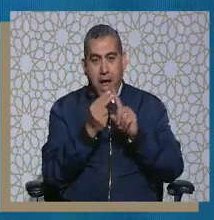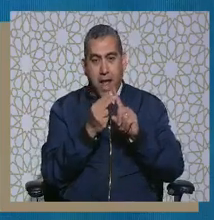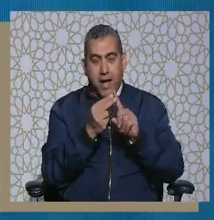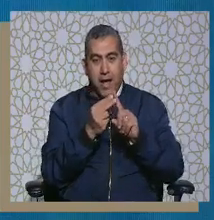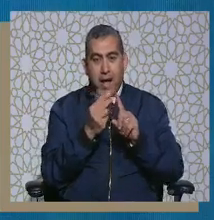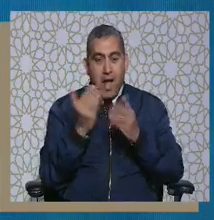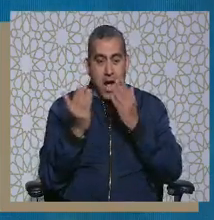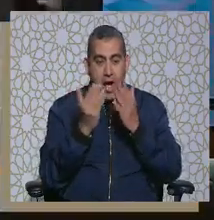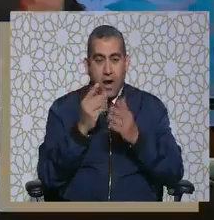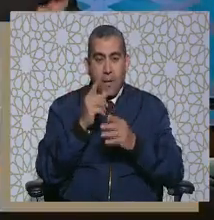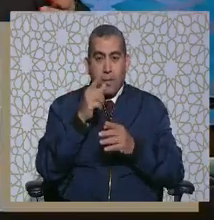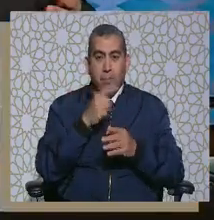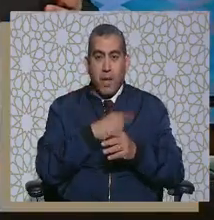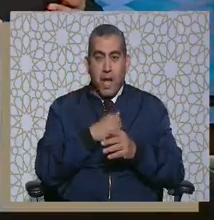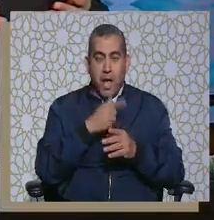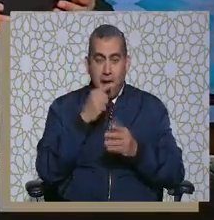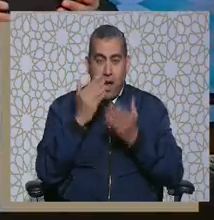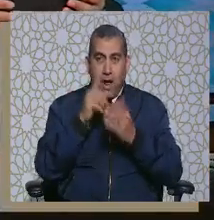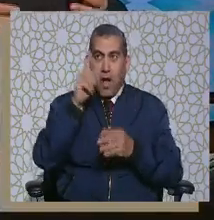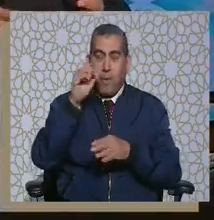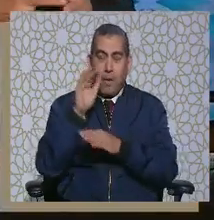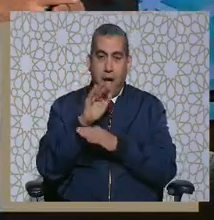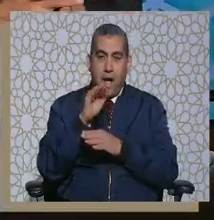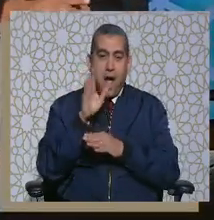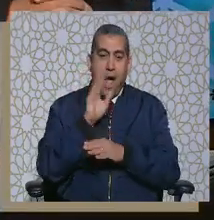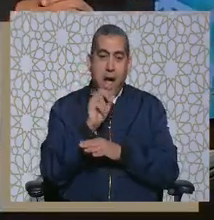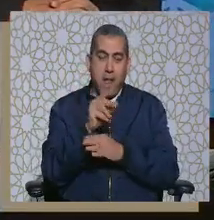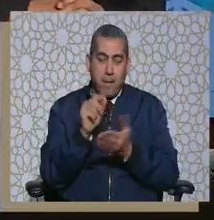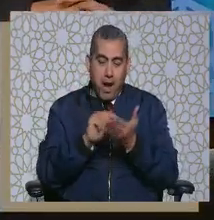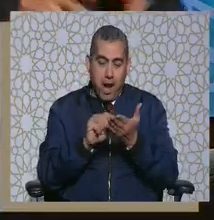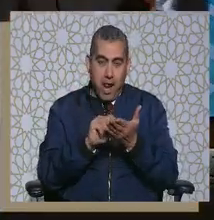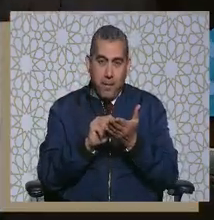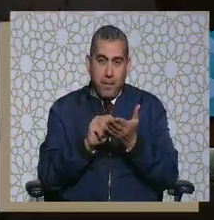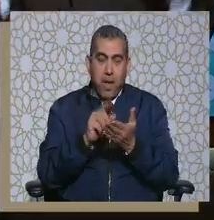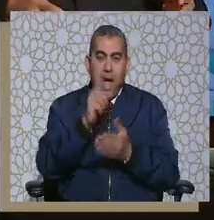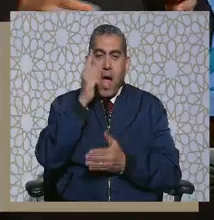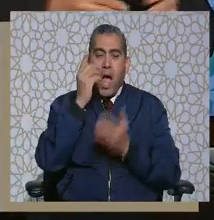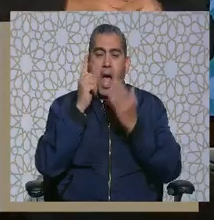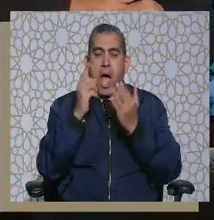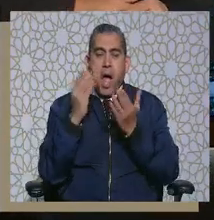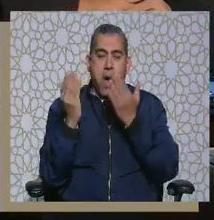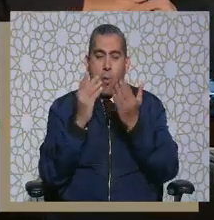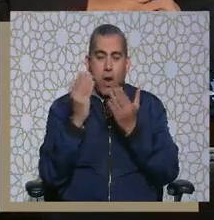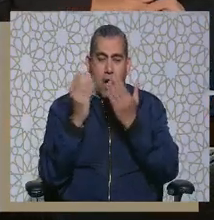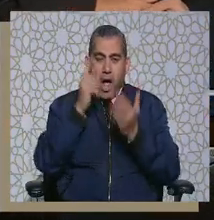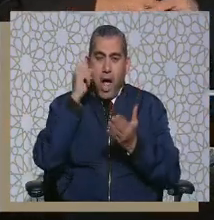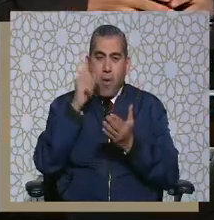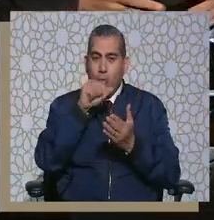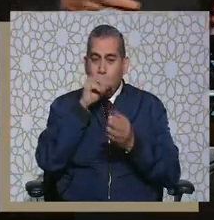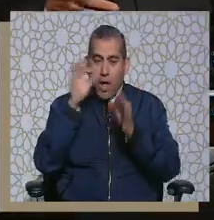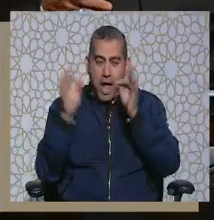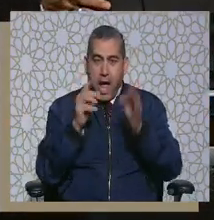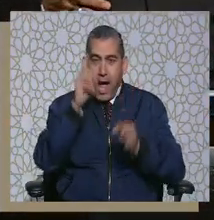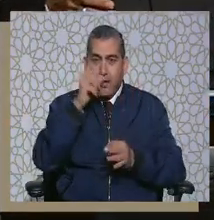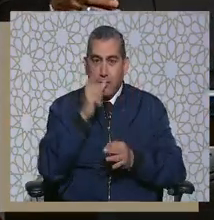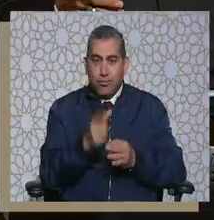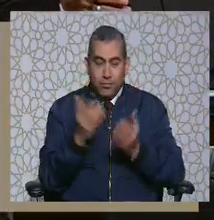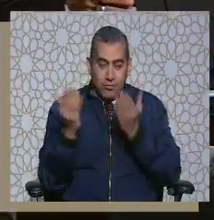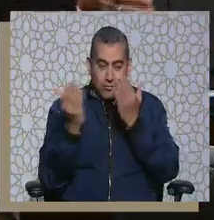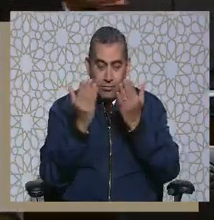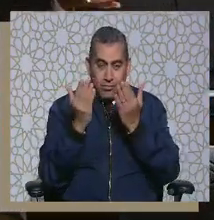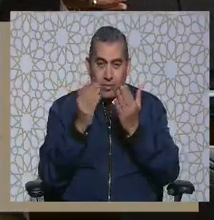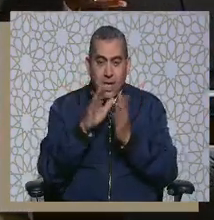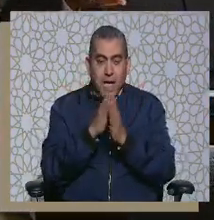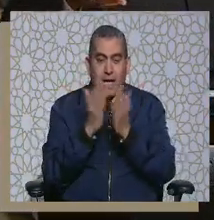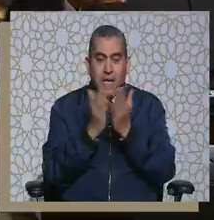الذي علم بالقلم اول قراءه فرضت على حضره النبي وفرضت علينا هي قراءه الكتاب